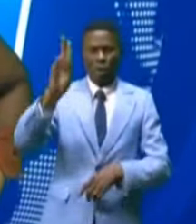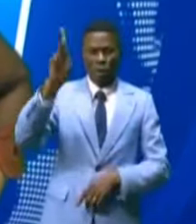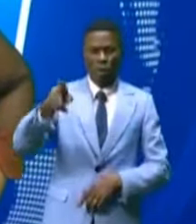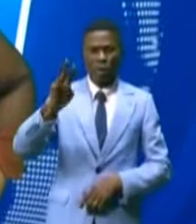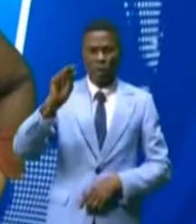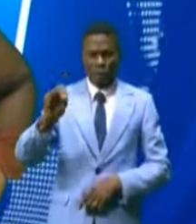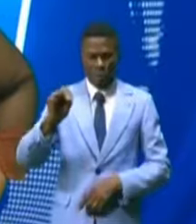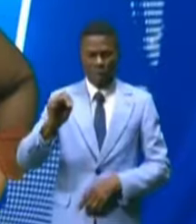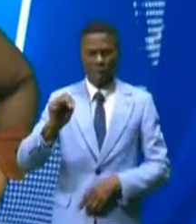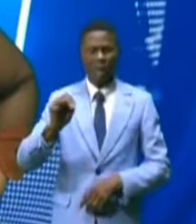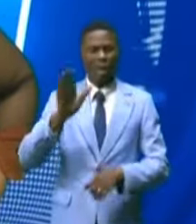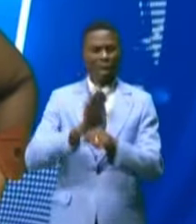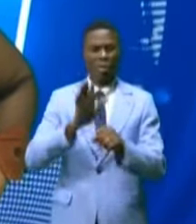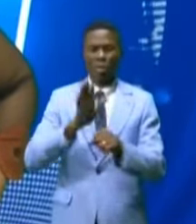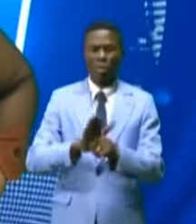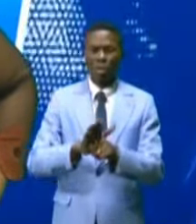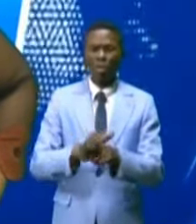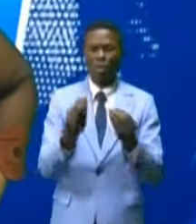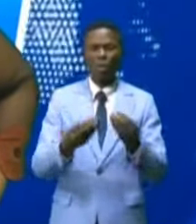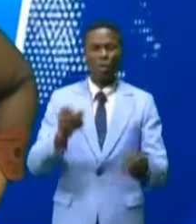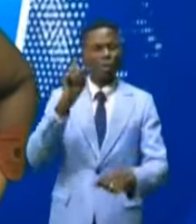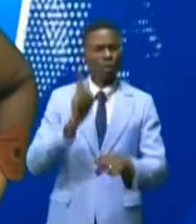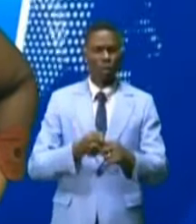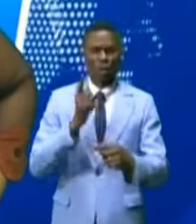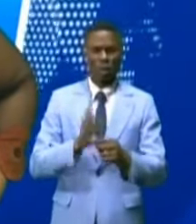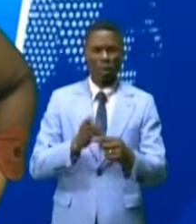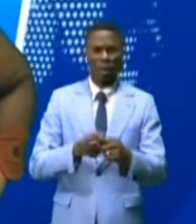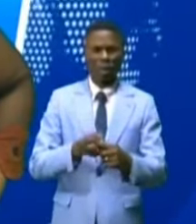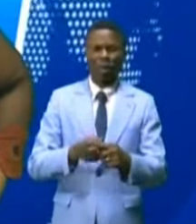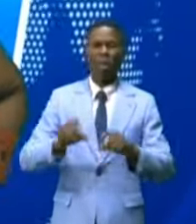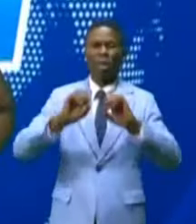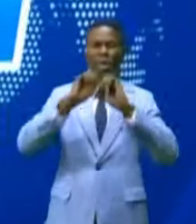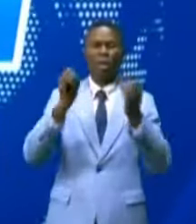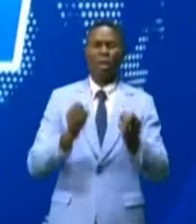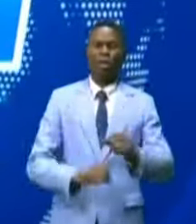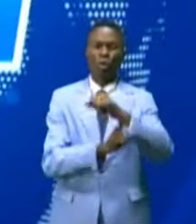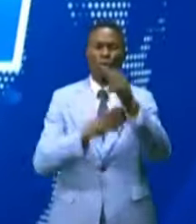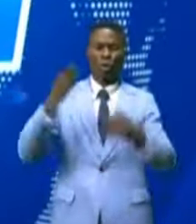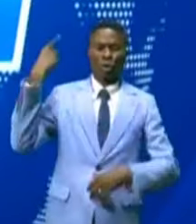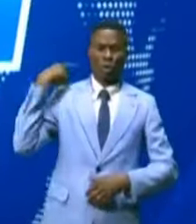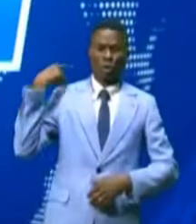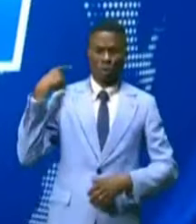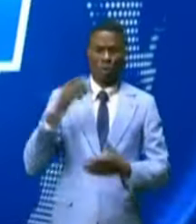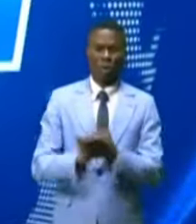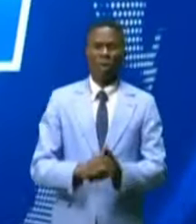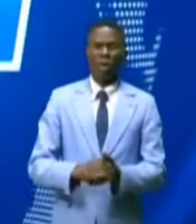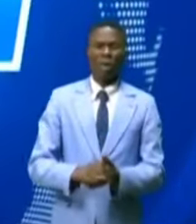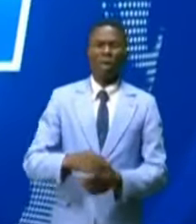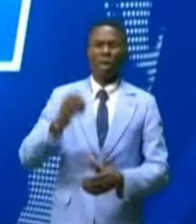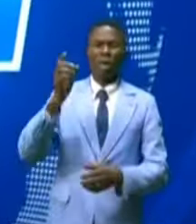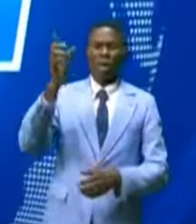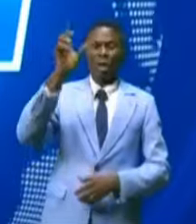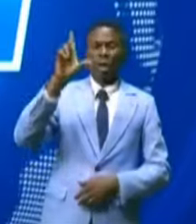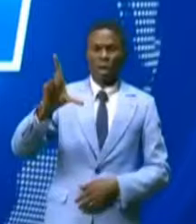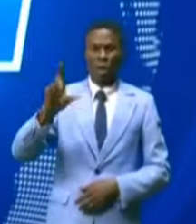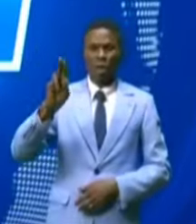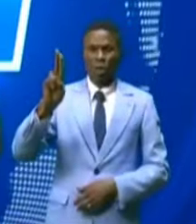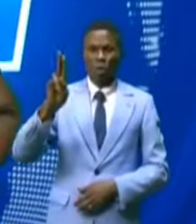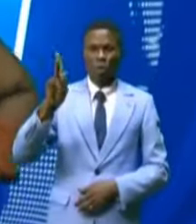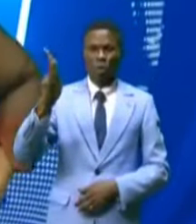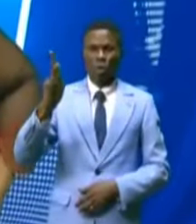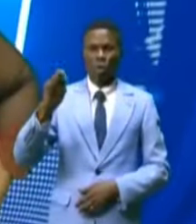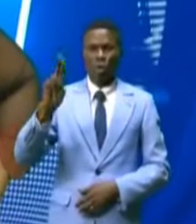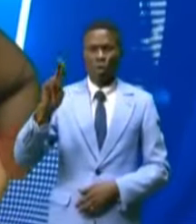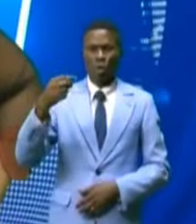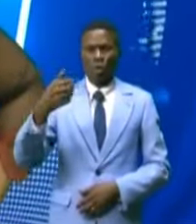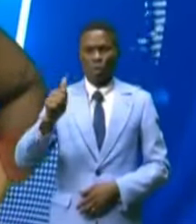coin ne savent pas à quel sens vouer. La compagnie du député national Eliezer Tambwe, élu de la Lukunga, les notables sont allés